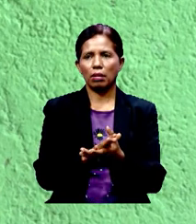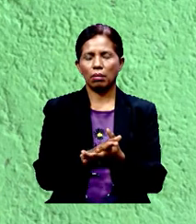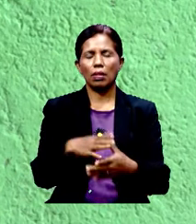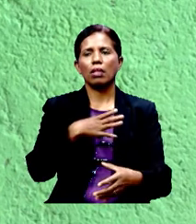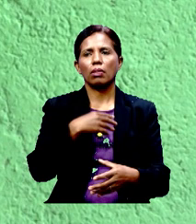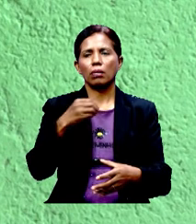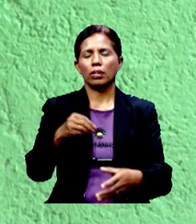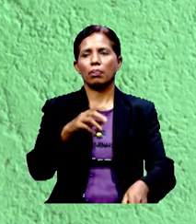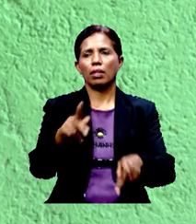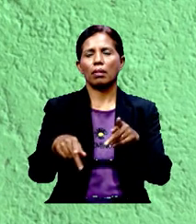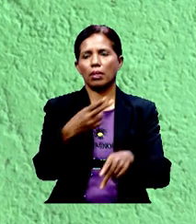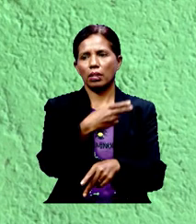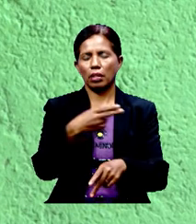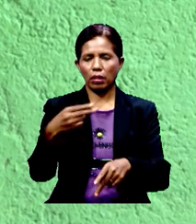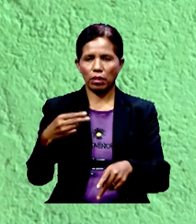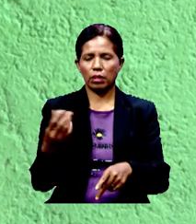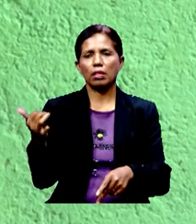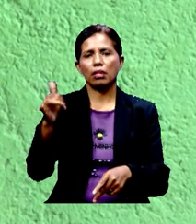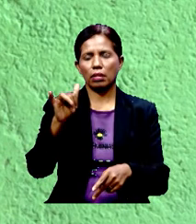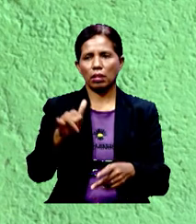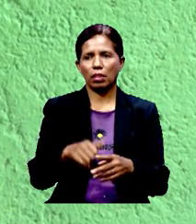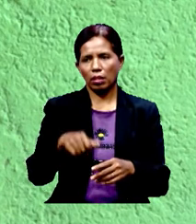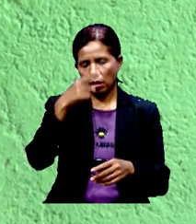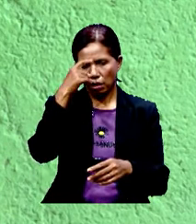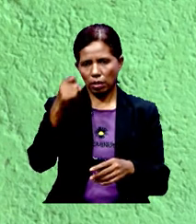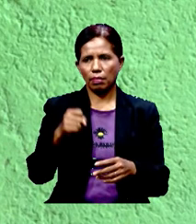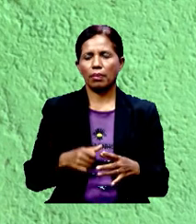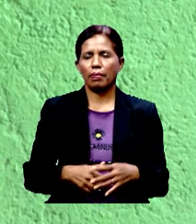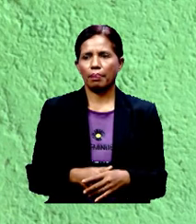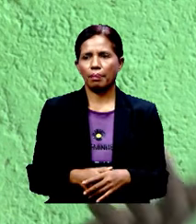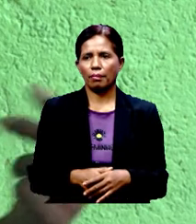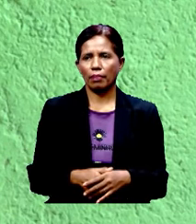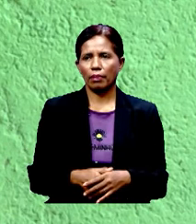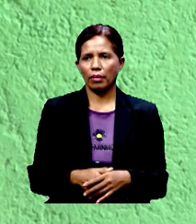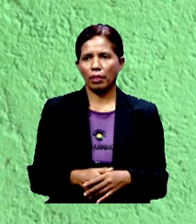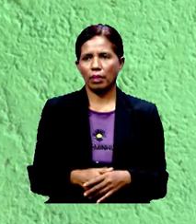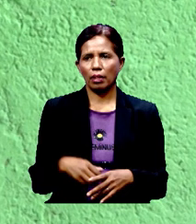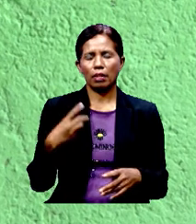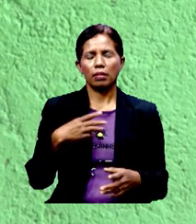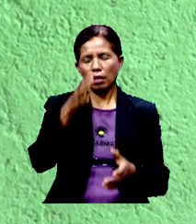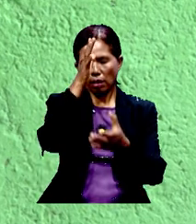ba? Eh, papa sir. Tambah rai ni. Ni lain ito pati ni ba?